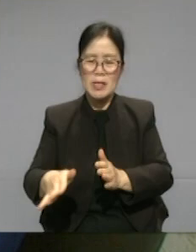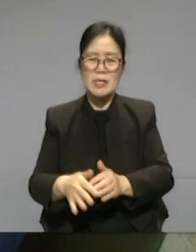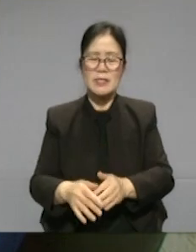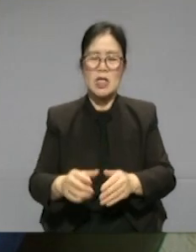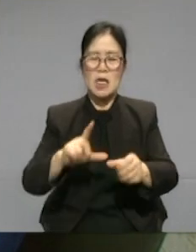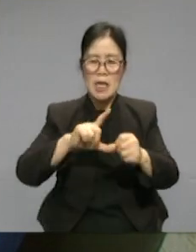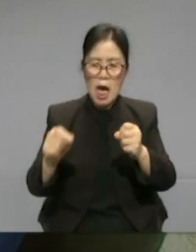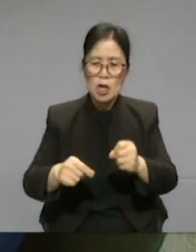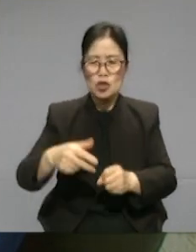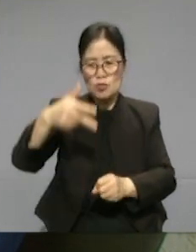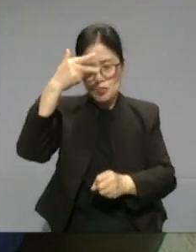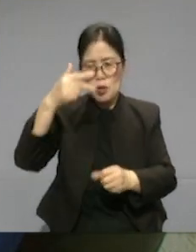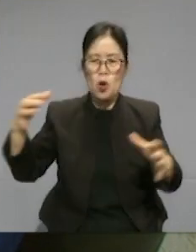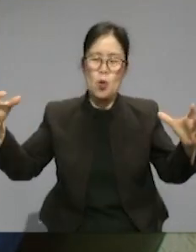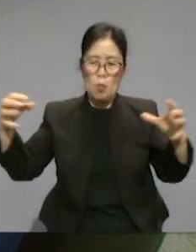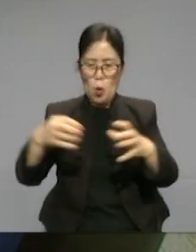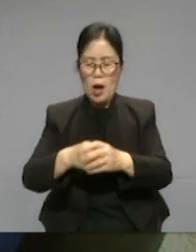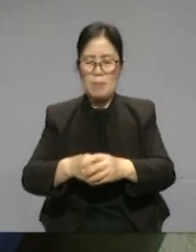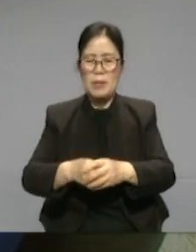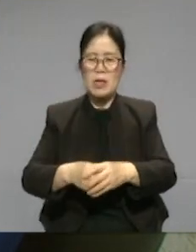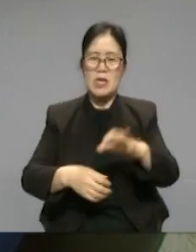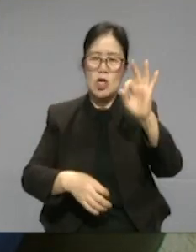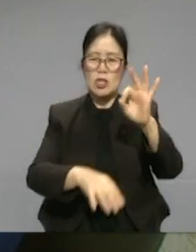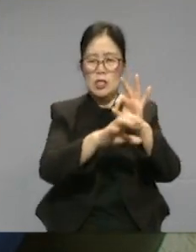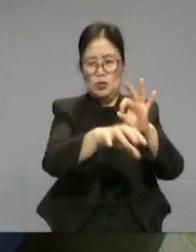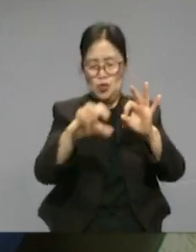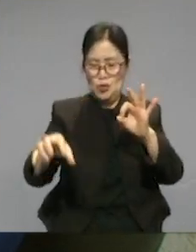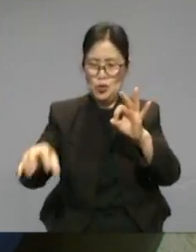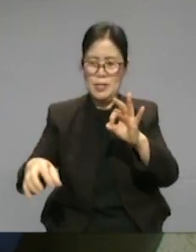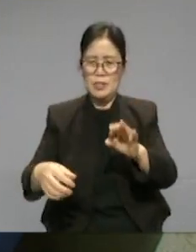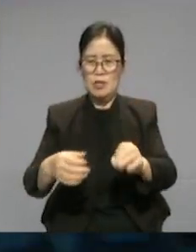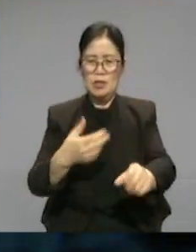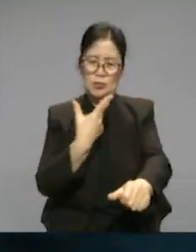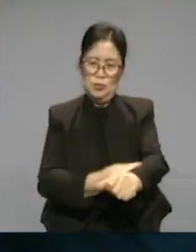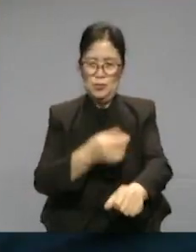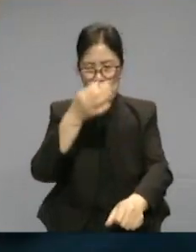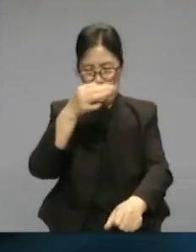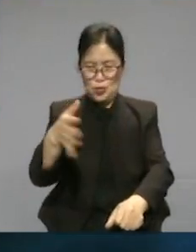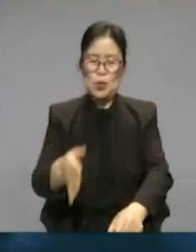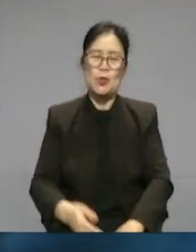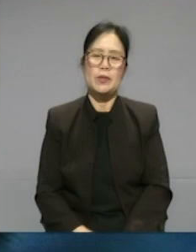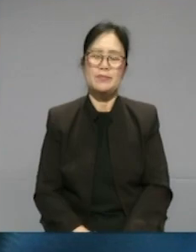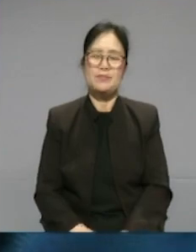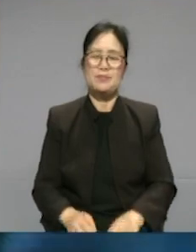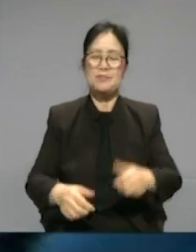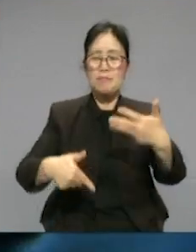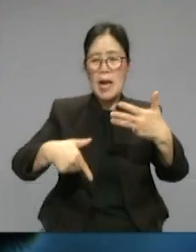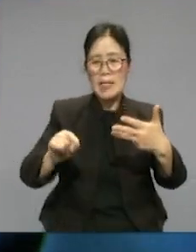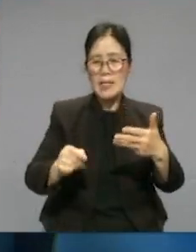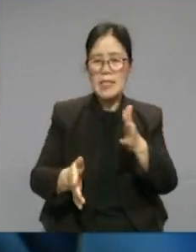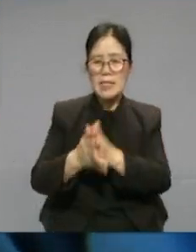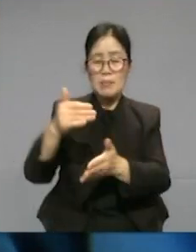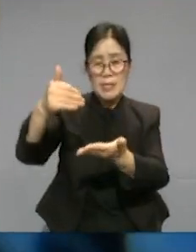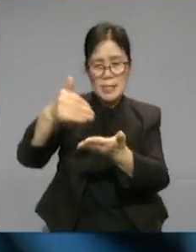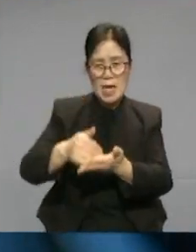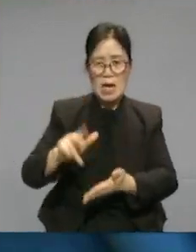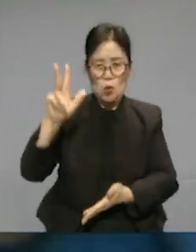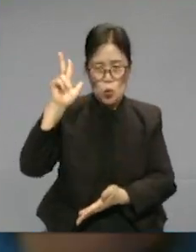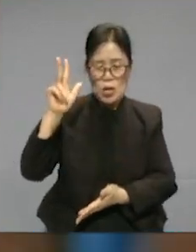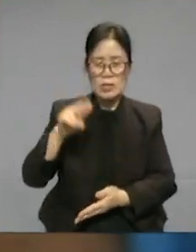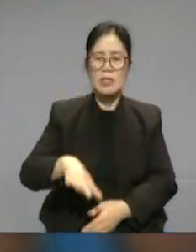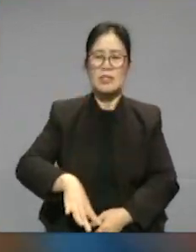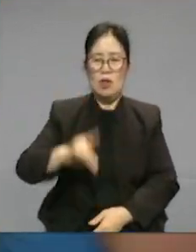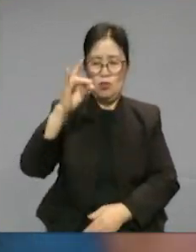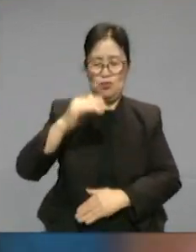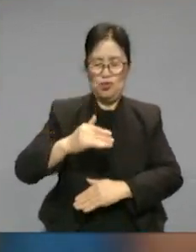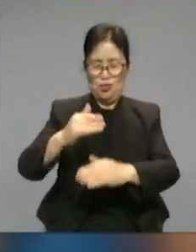계양구와 부평 구까지 포함해 개 군구 확대됐습니다이 사업은 민선 팔기 시민 제한 공약 사항으로 올해 처음